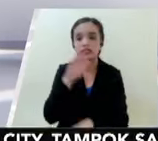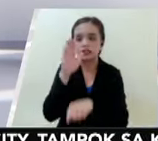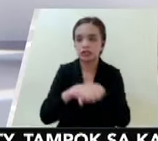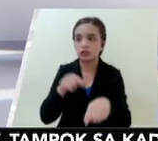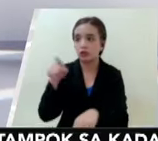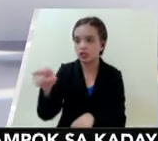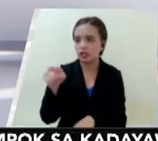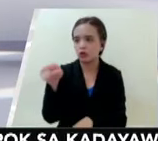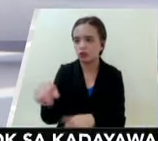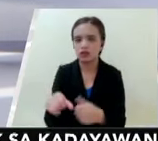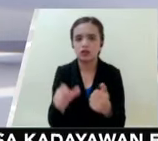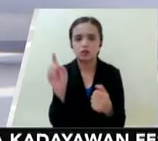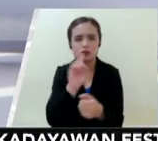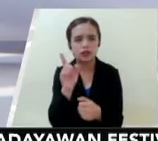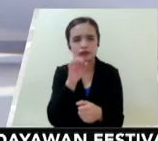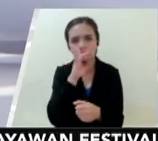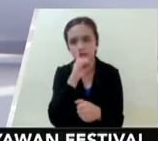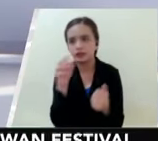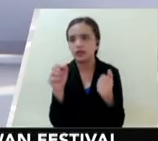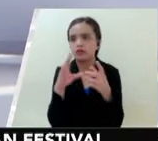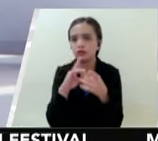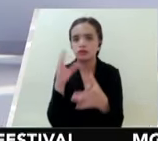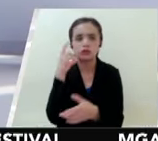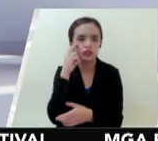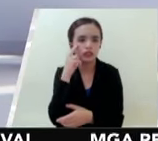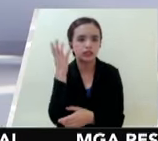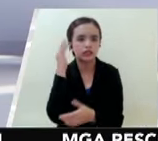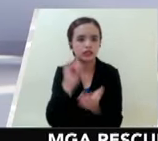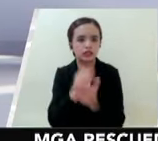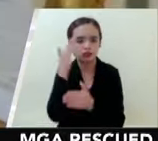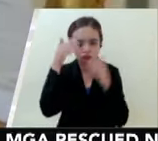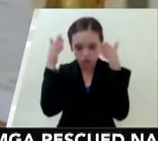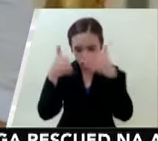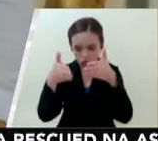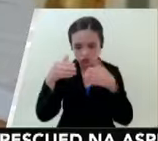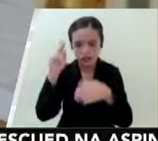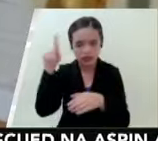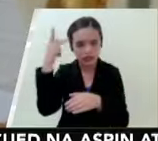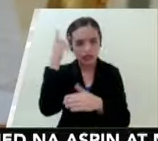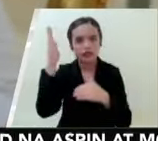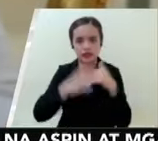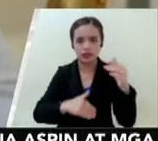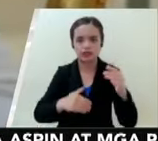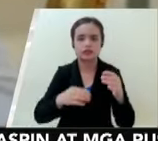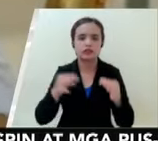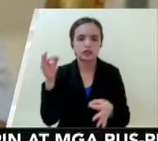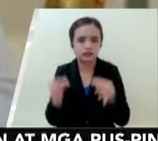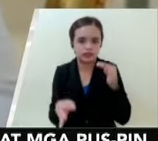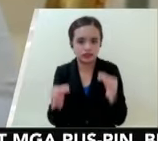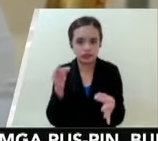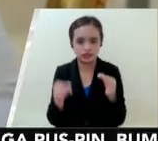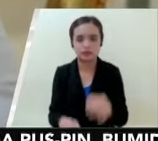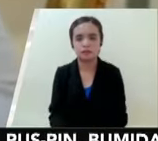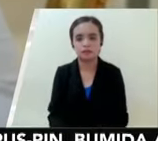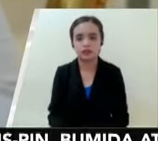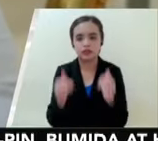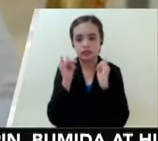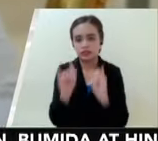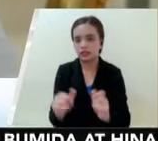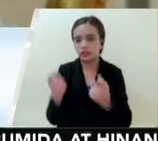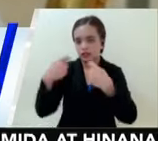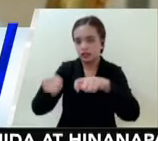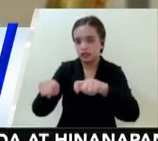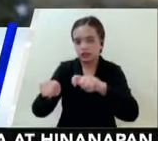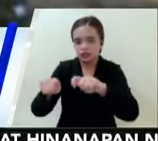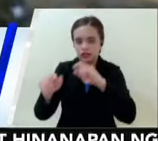Bato na mas nakatuon daw sa kanyang karera sa politika kaysa hustisya. Sinusubukan pa namin kunan ng payag si Senador Bato kaugnay nito pero hindi